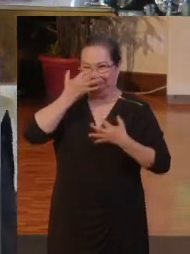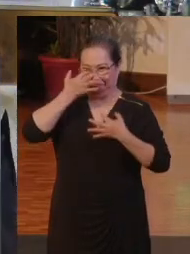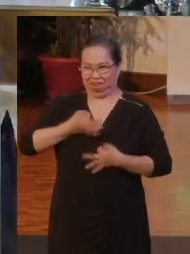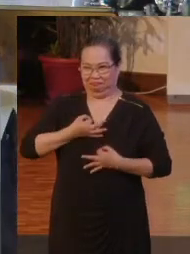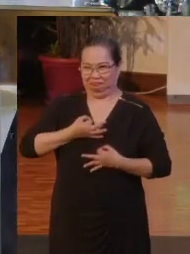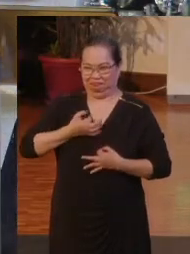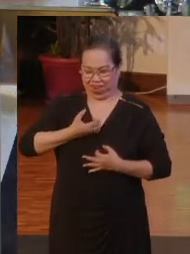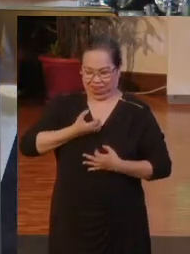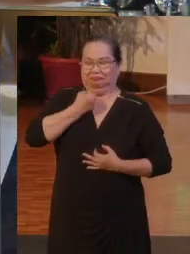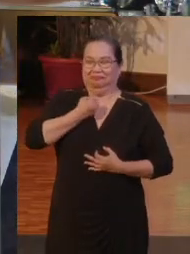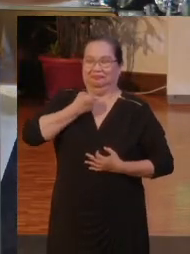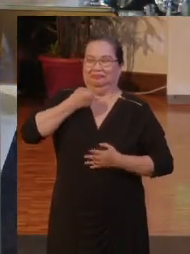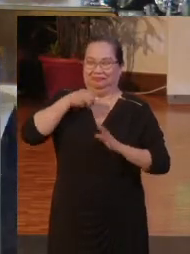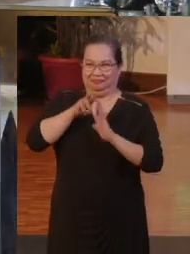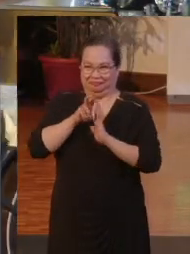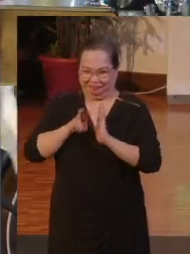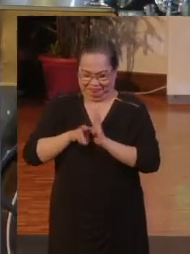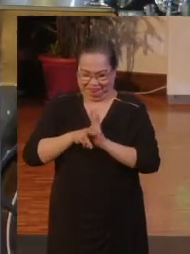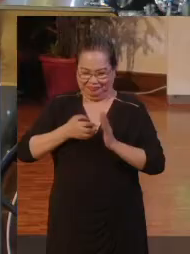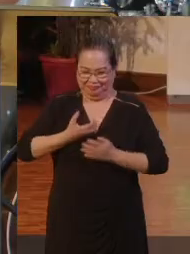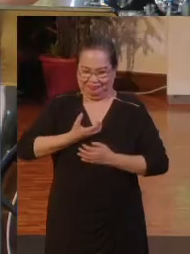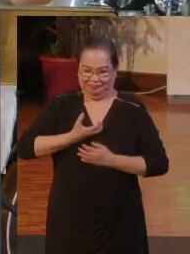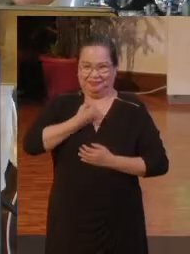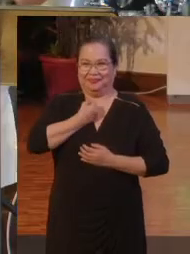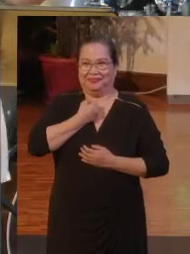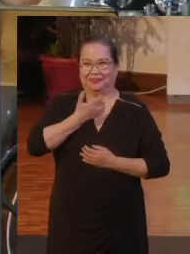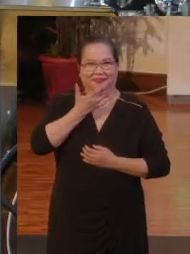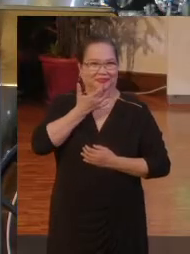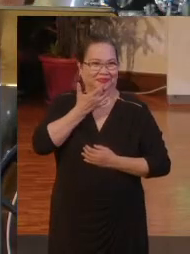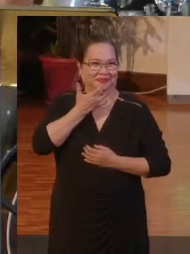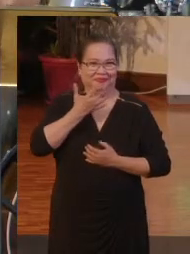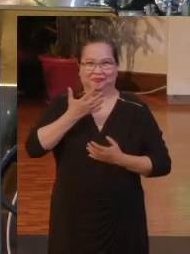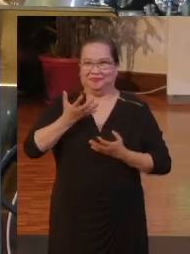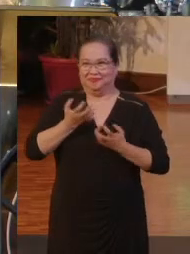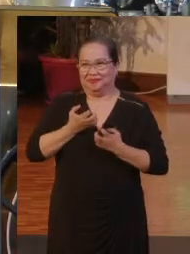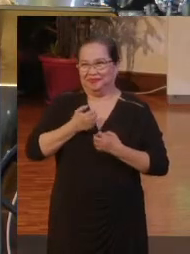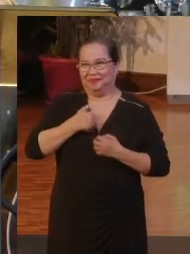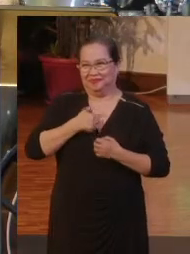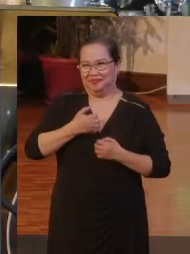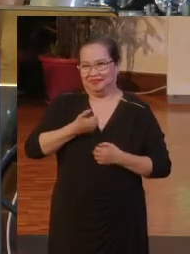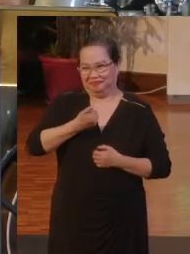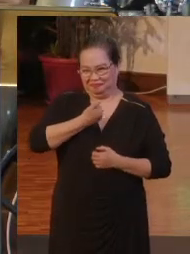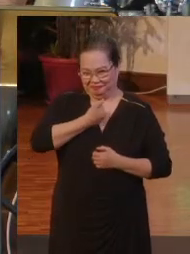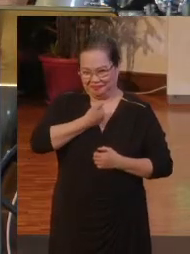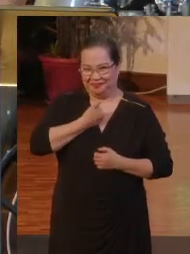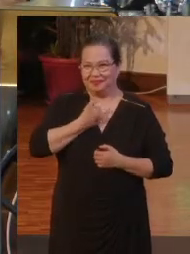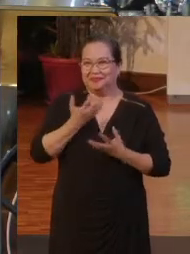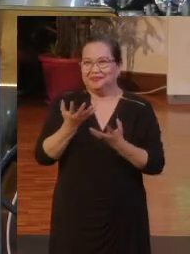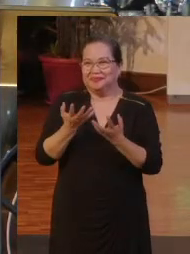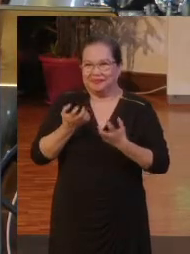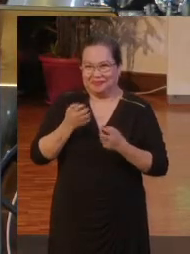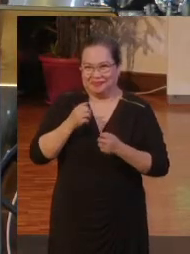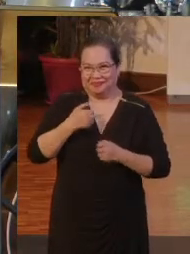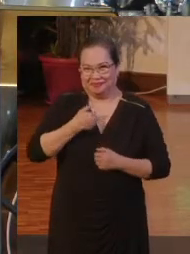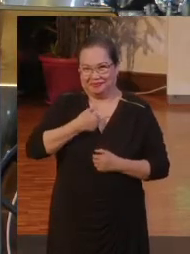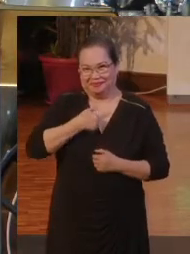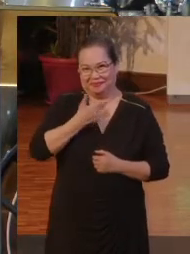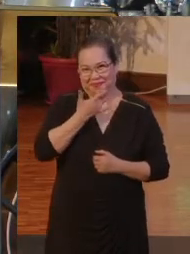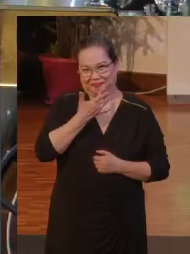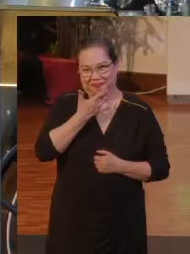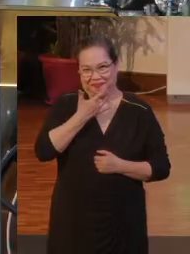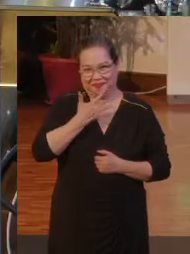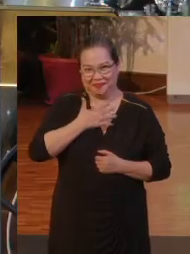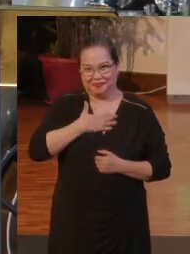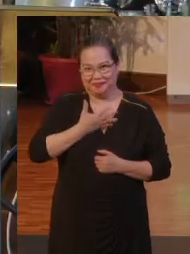sarili nating daan, sarili nating hilig, sarili nating pagnanasa, sarili nating